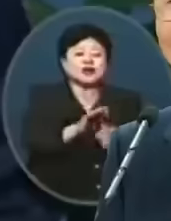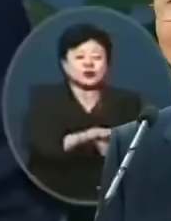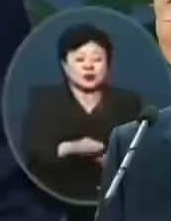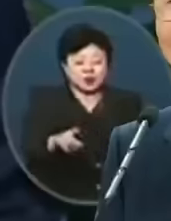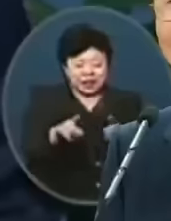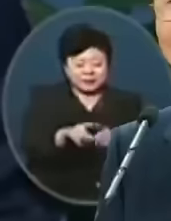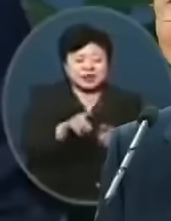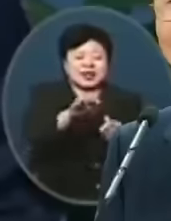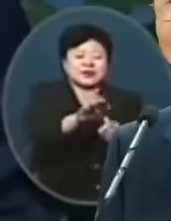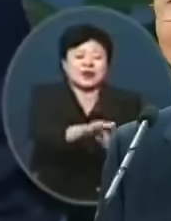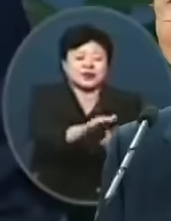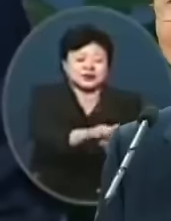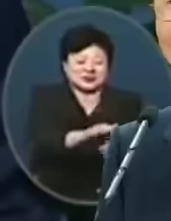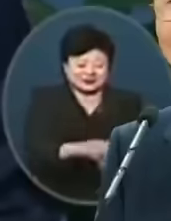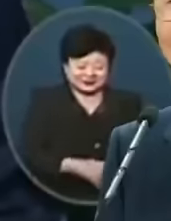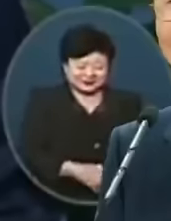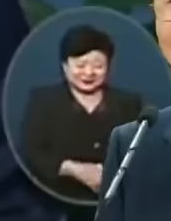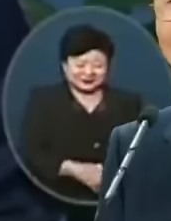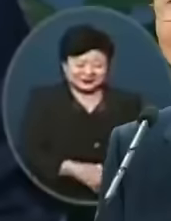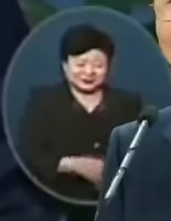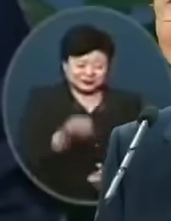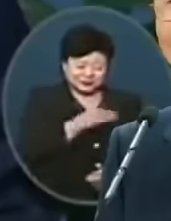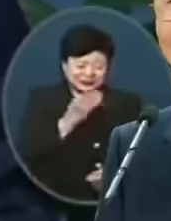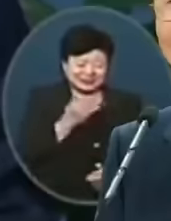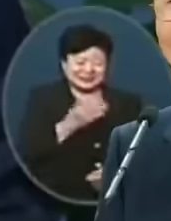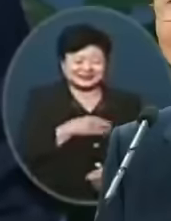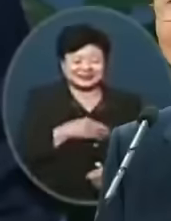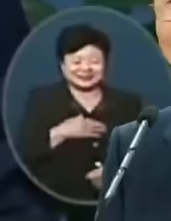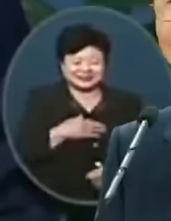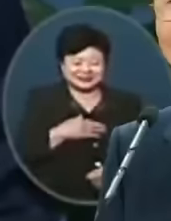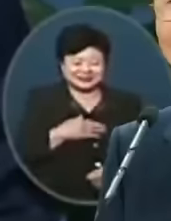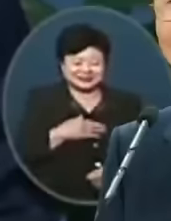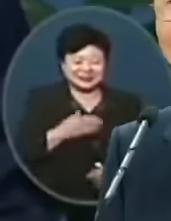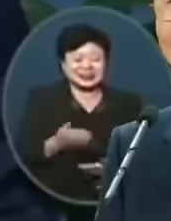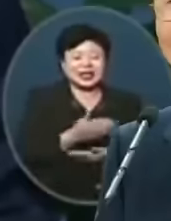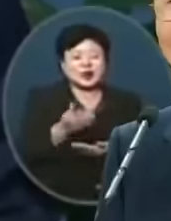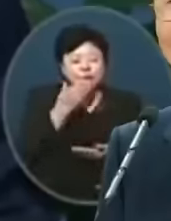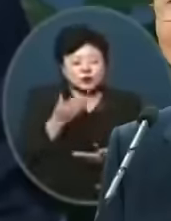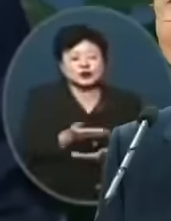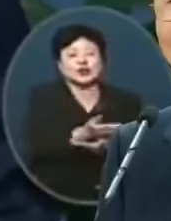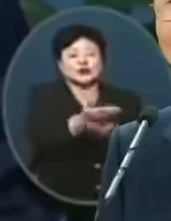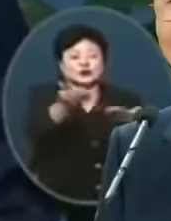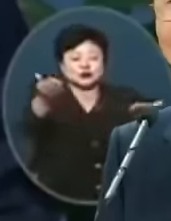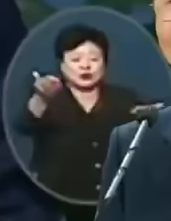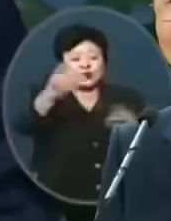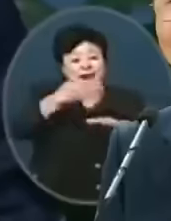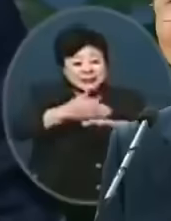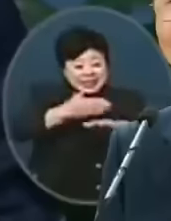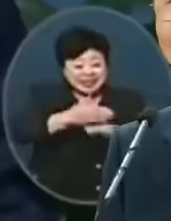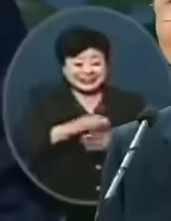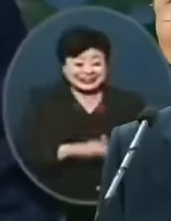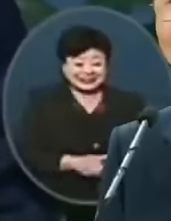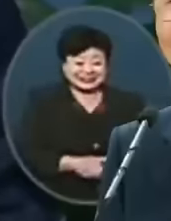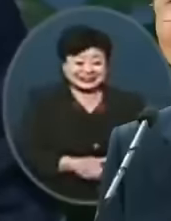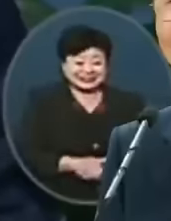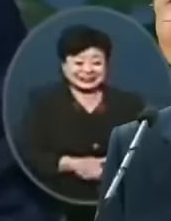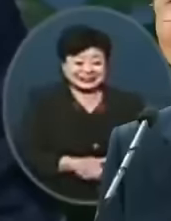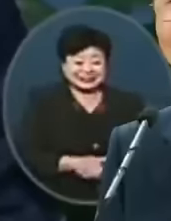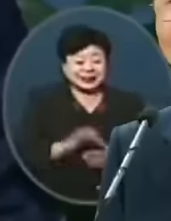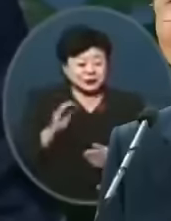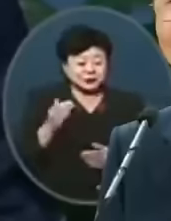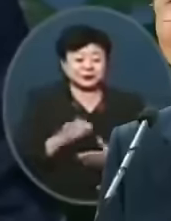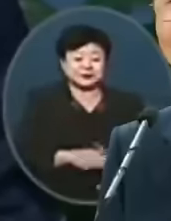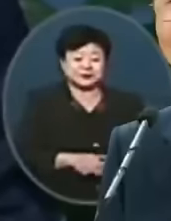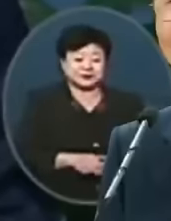함께 구제를 할 수 있게 된 것입니다. 함께 나누어 먹게 된 것이니 얼마나 감사합니까? 요사이